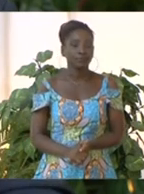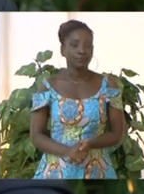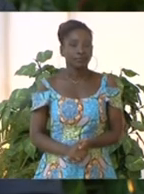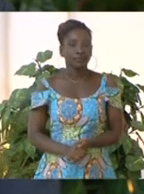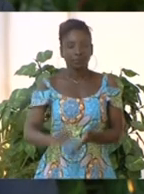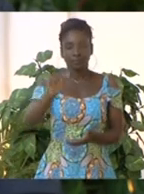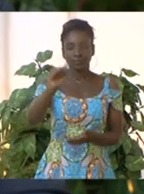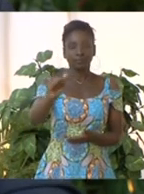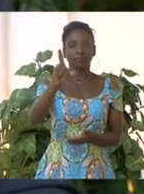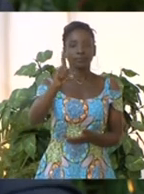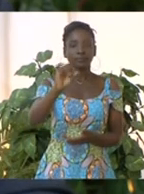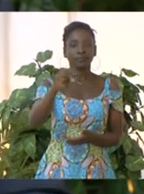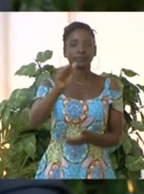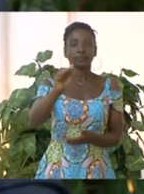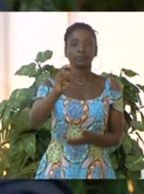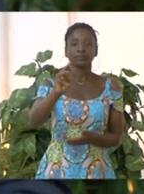Adjamé,